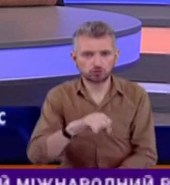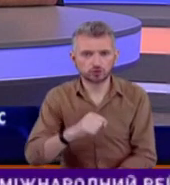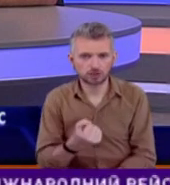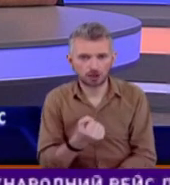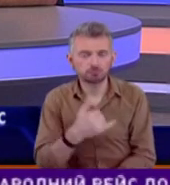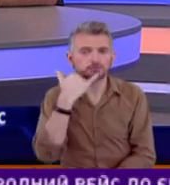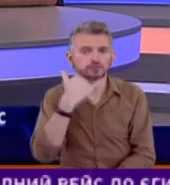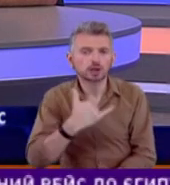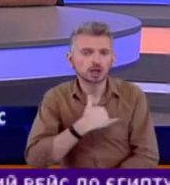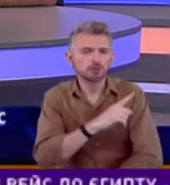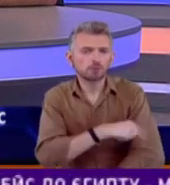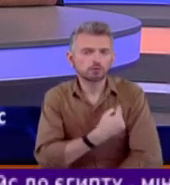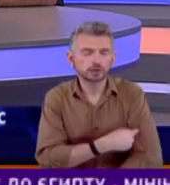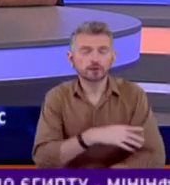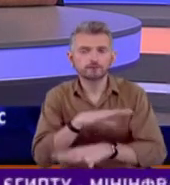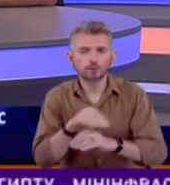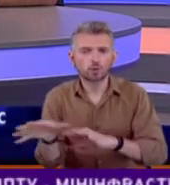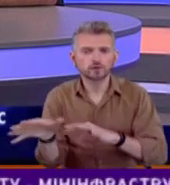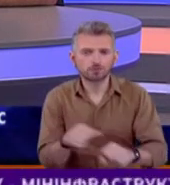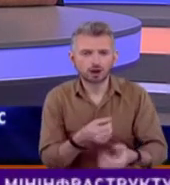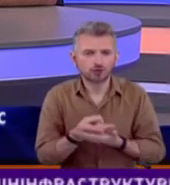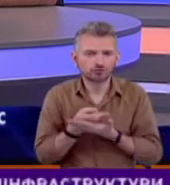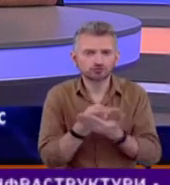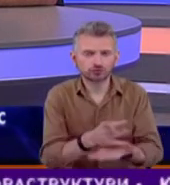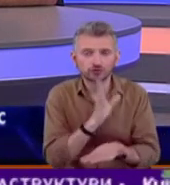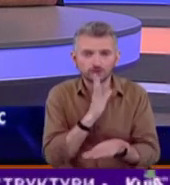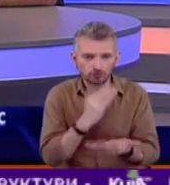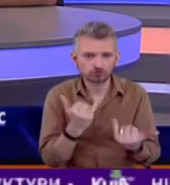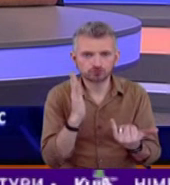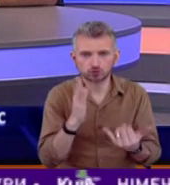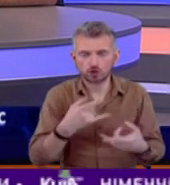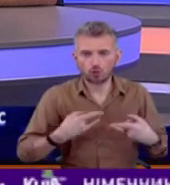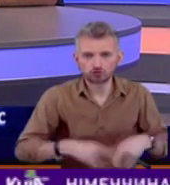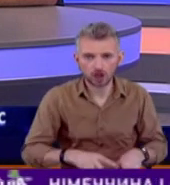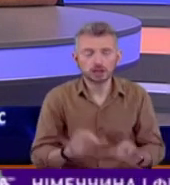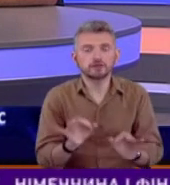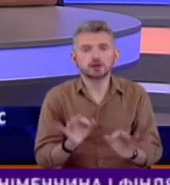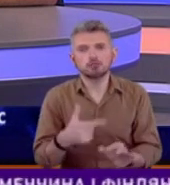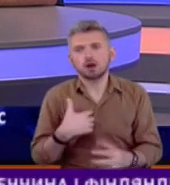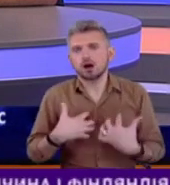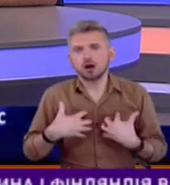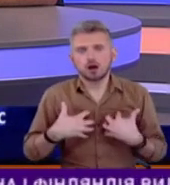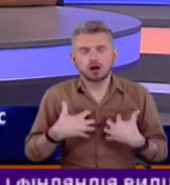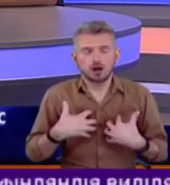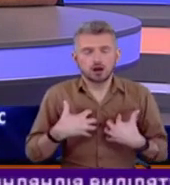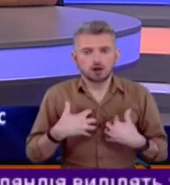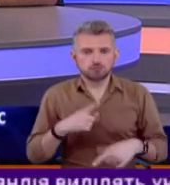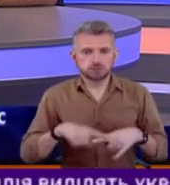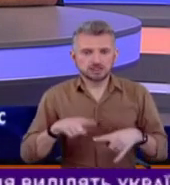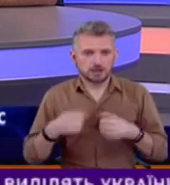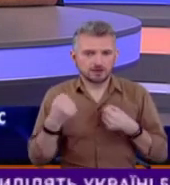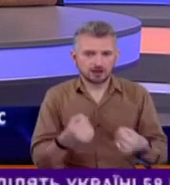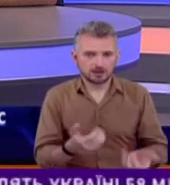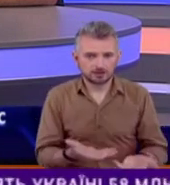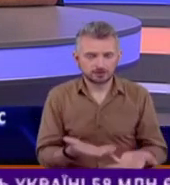Поступил звонок в больницу о том, что все, забрали уже на каталку девчушку, все, вот-вот она должна рожать. Естественно, мы немножко быстрее начали